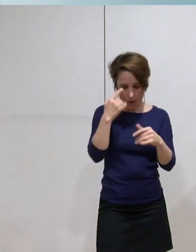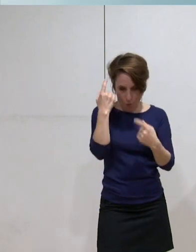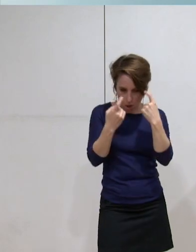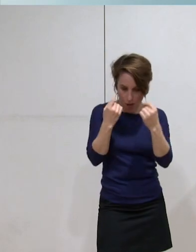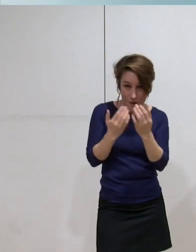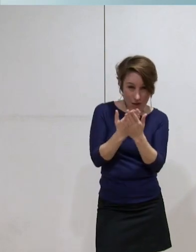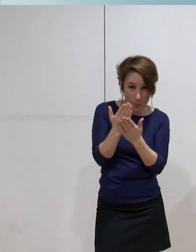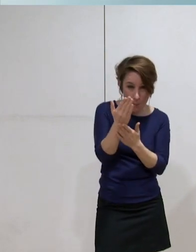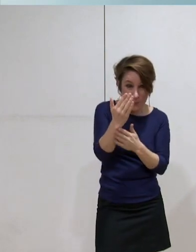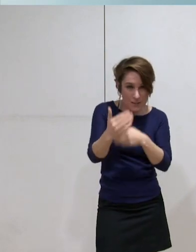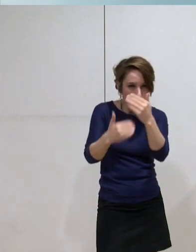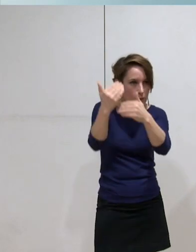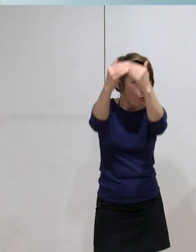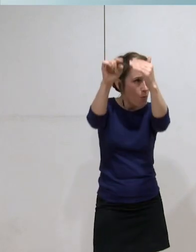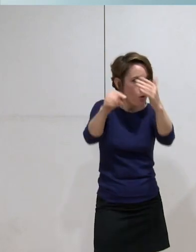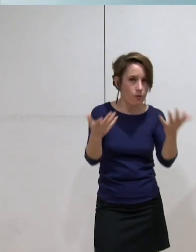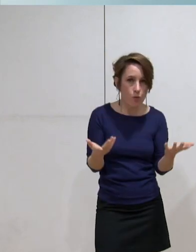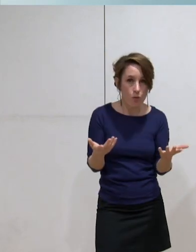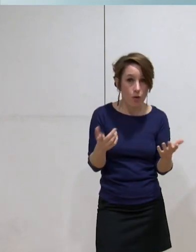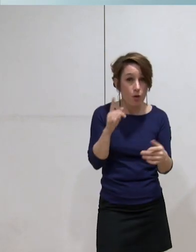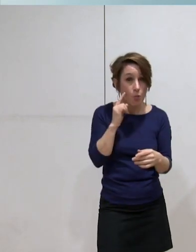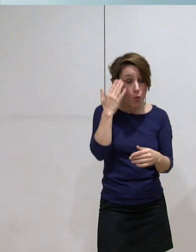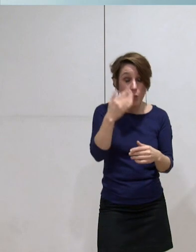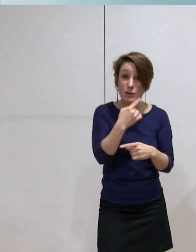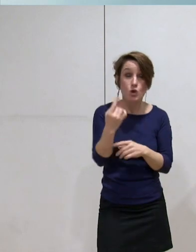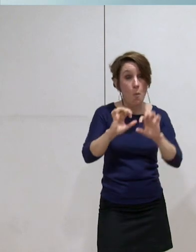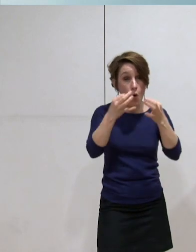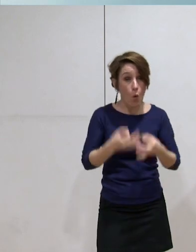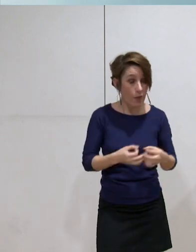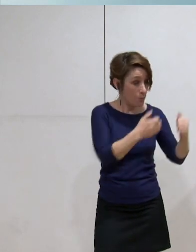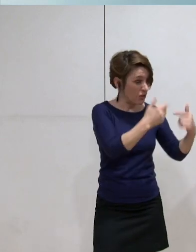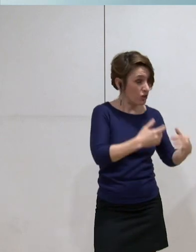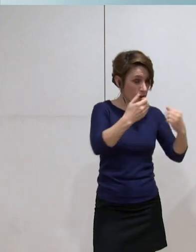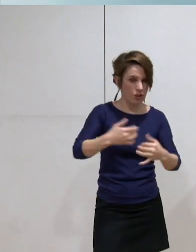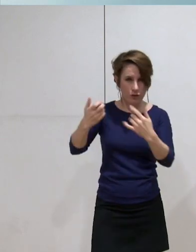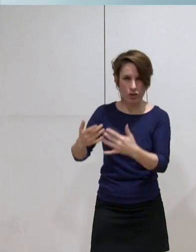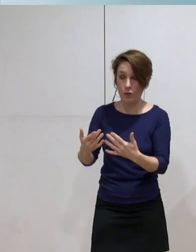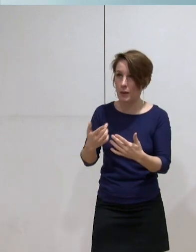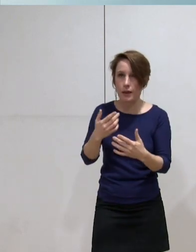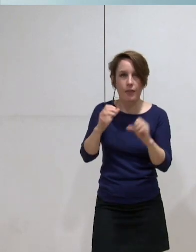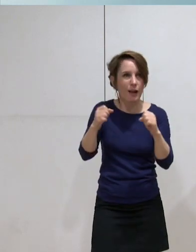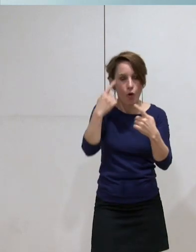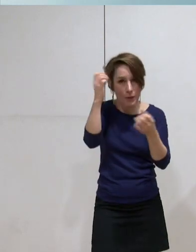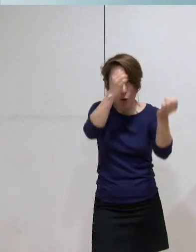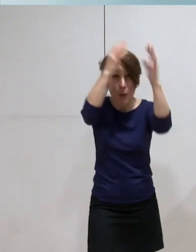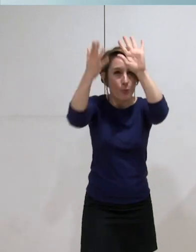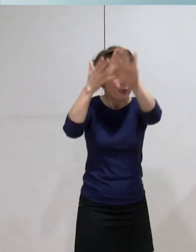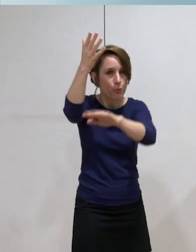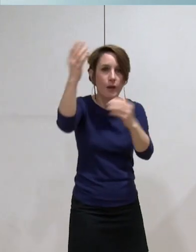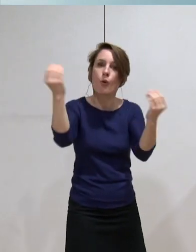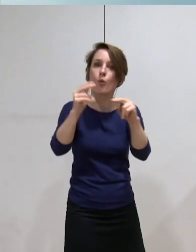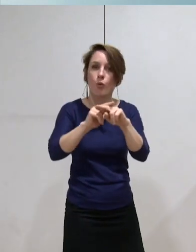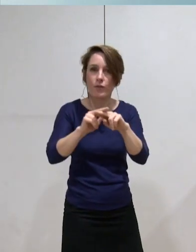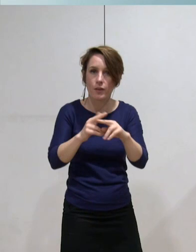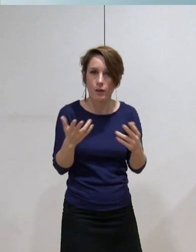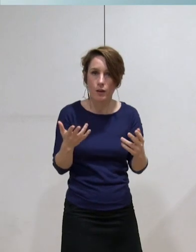sinon ça reste comme je l'ai dit un exercice comptable et cet exercice comptable est de votre responsabilité monsieur